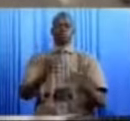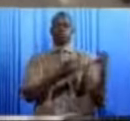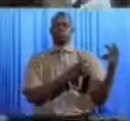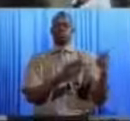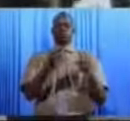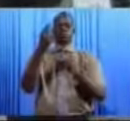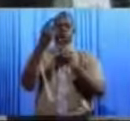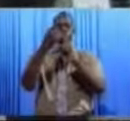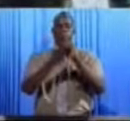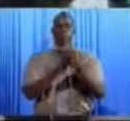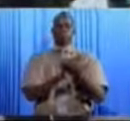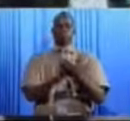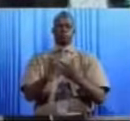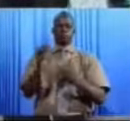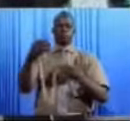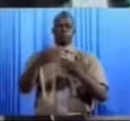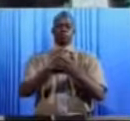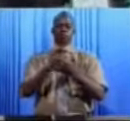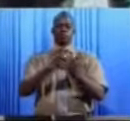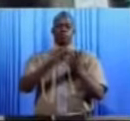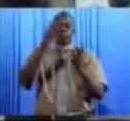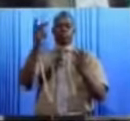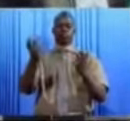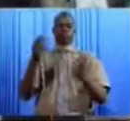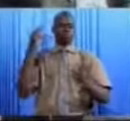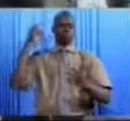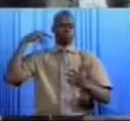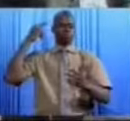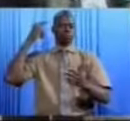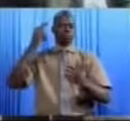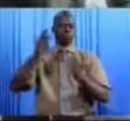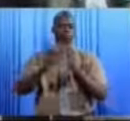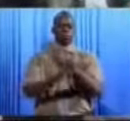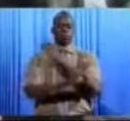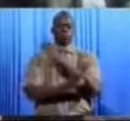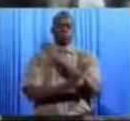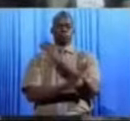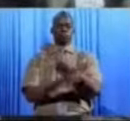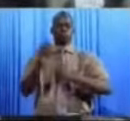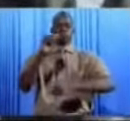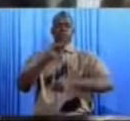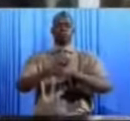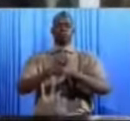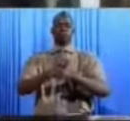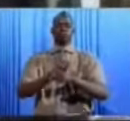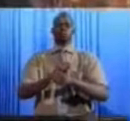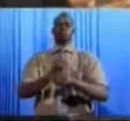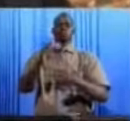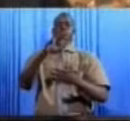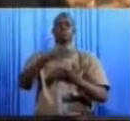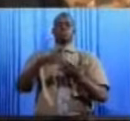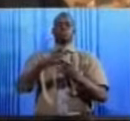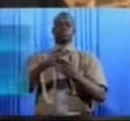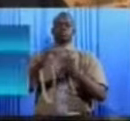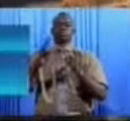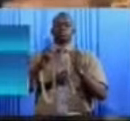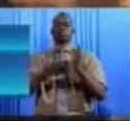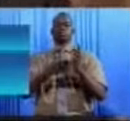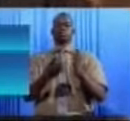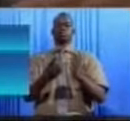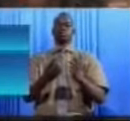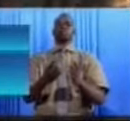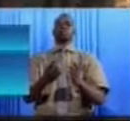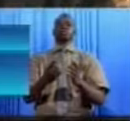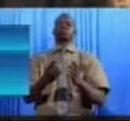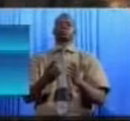mois ils ont écrit une nouvelle page dans l'histoire est longue on sait que ces oeuvres combine à la fois des